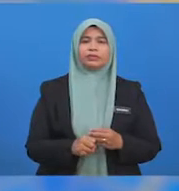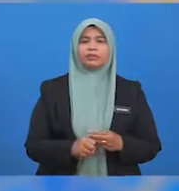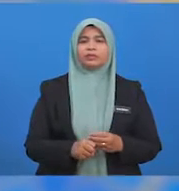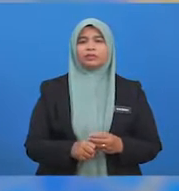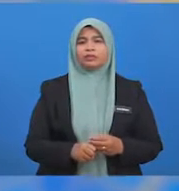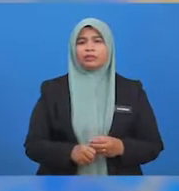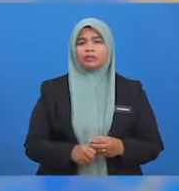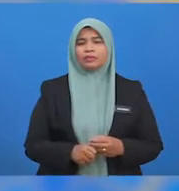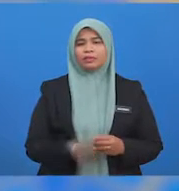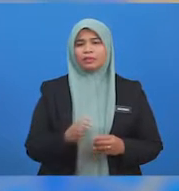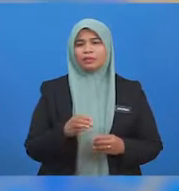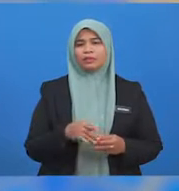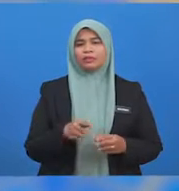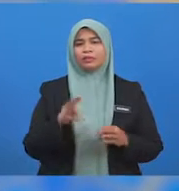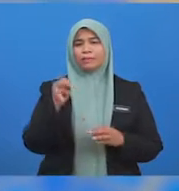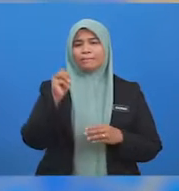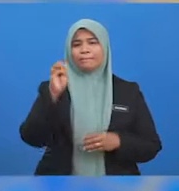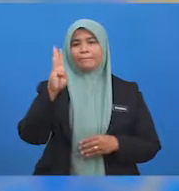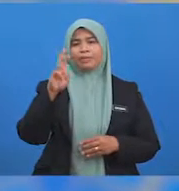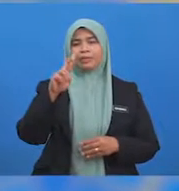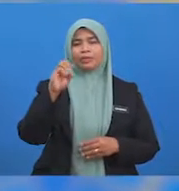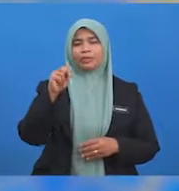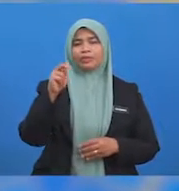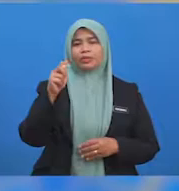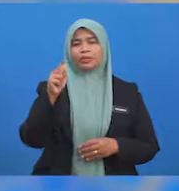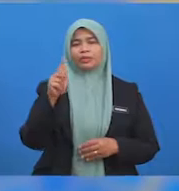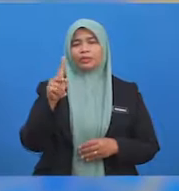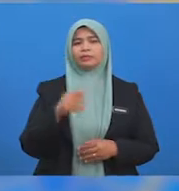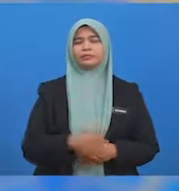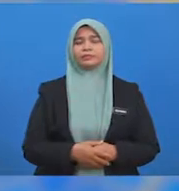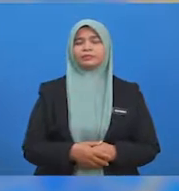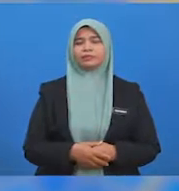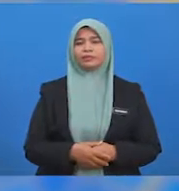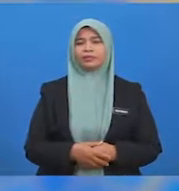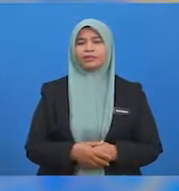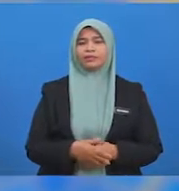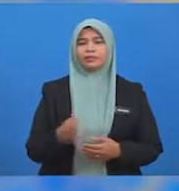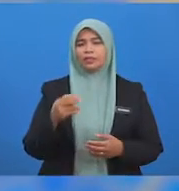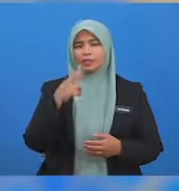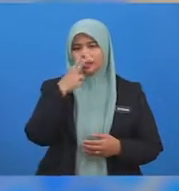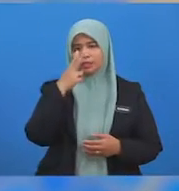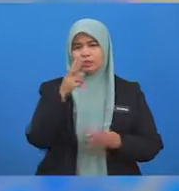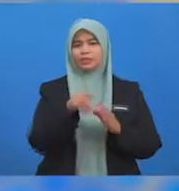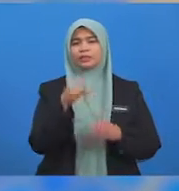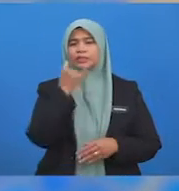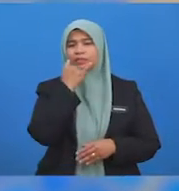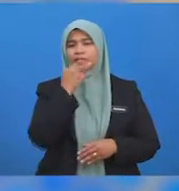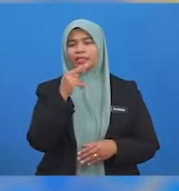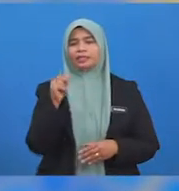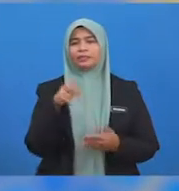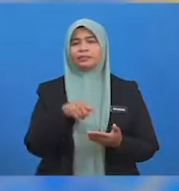bughah, iaitu pemberontak, dan murtad. Jom kita teliti kesalahan ini satu